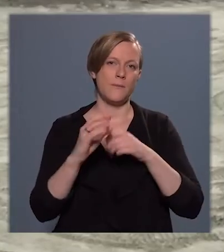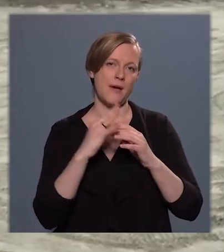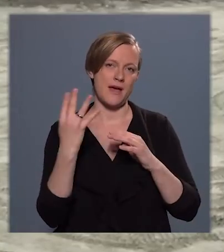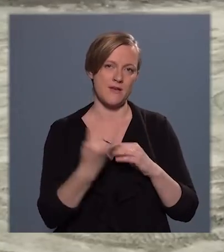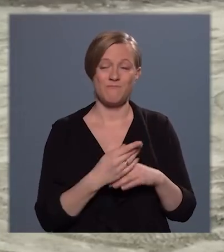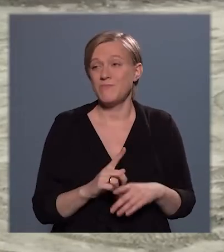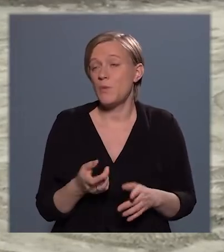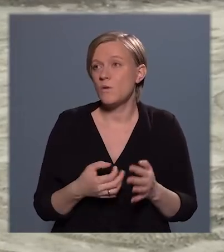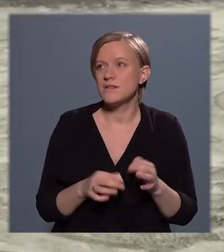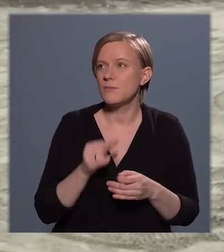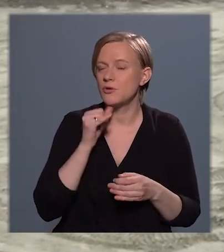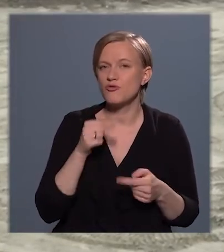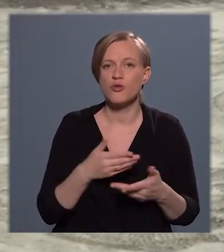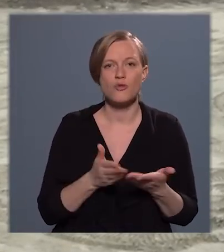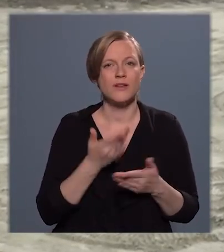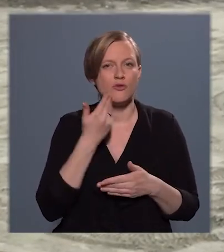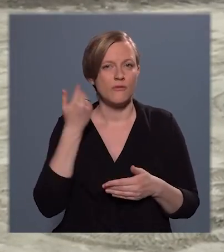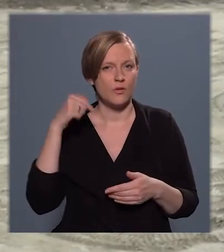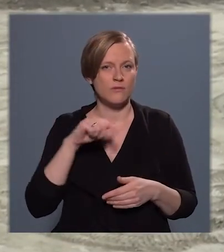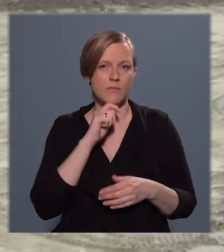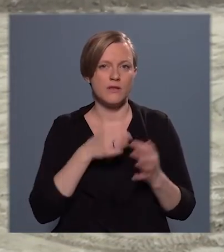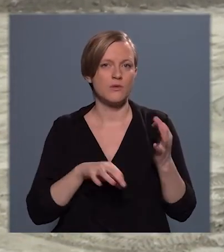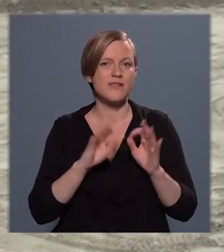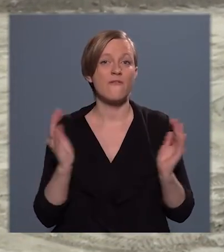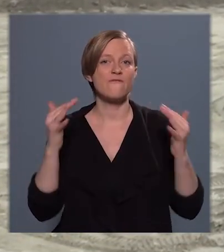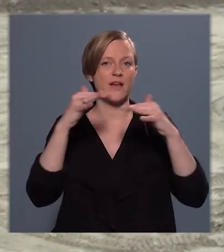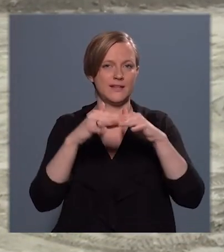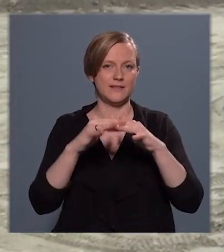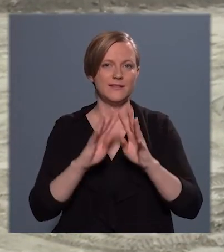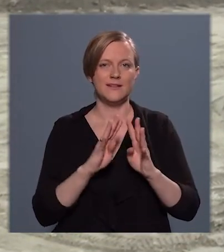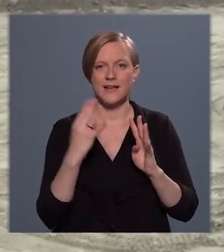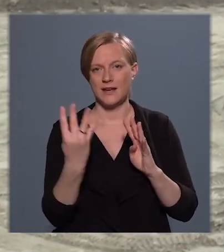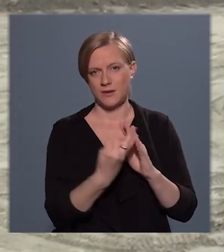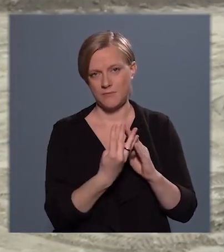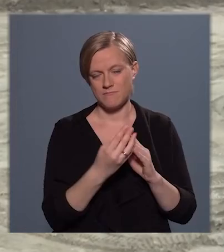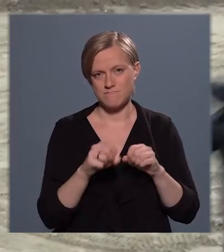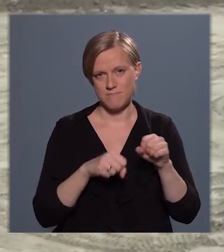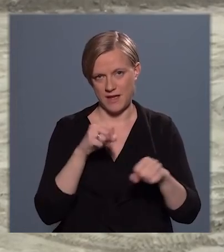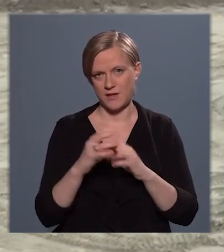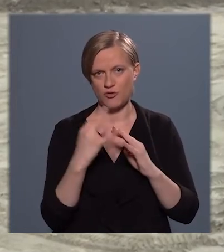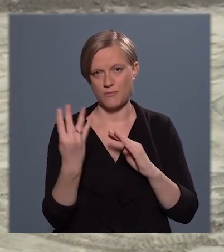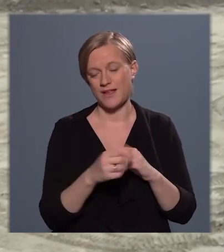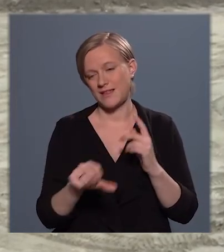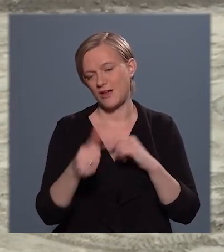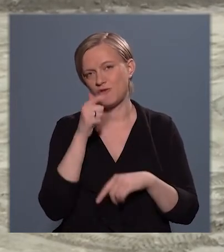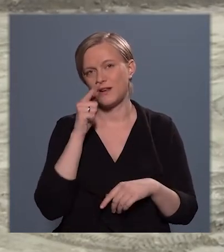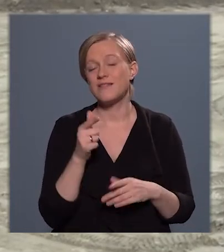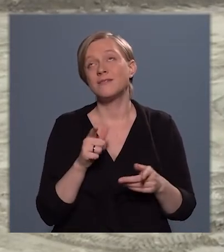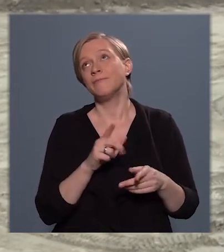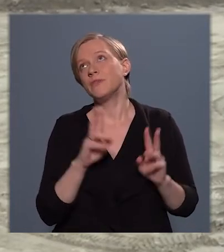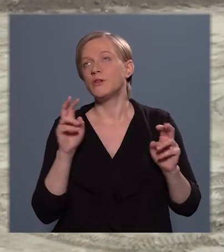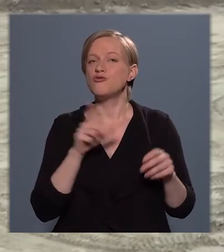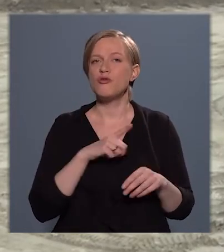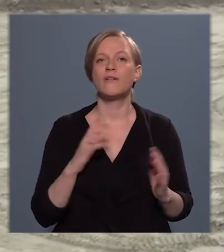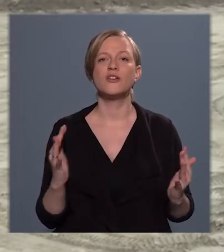országban nincs ilyen, soha nem is volt Magyarországon fedett kerékpáros pálya, ez az első, ami fedett lesz, bár ez csak egy sátorfedésű, de